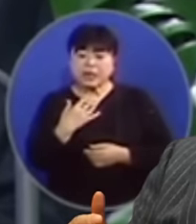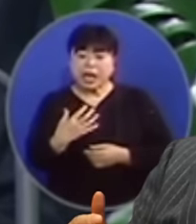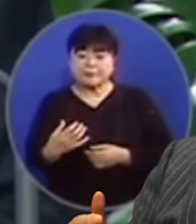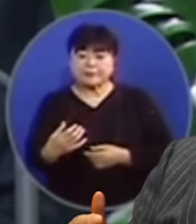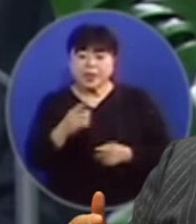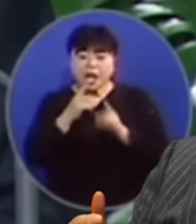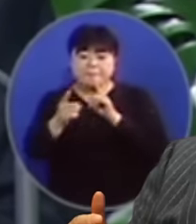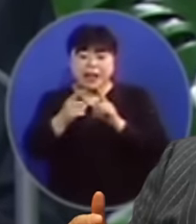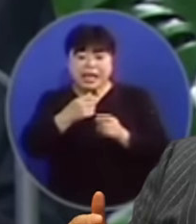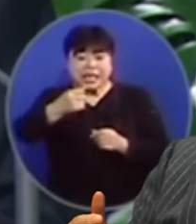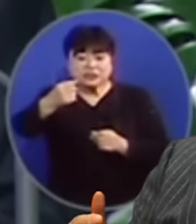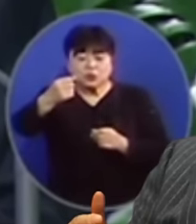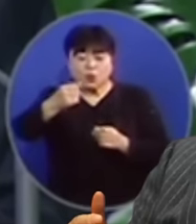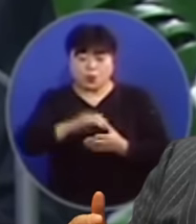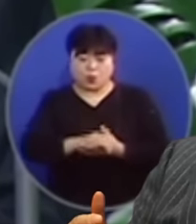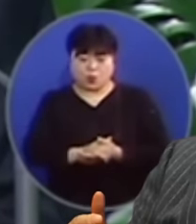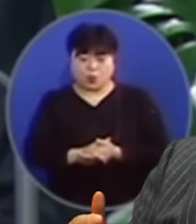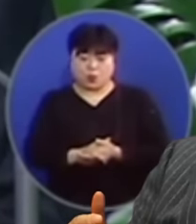말로서